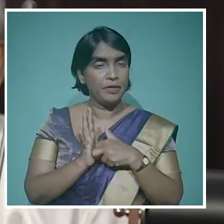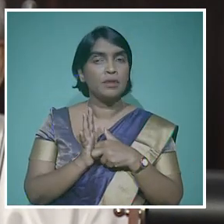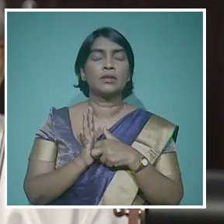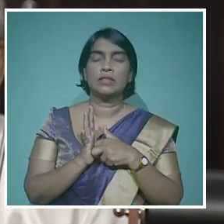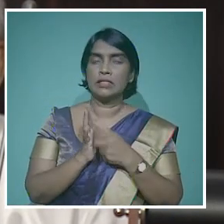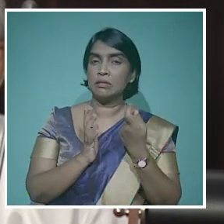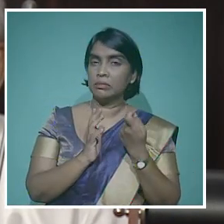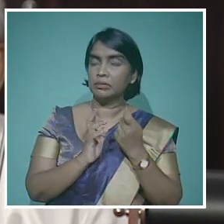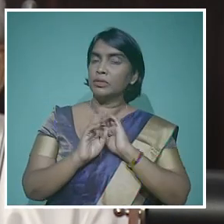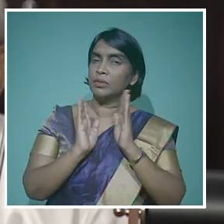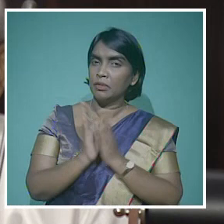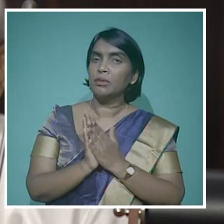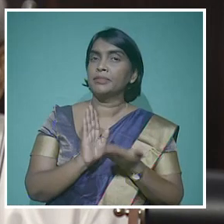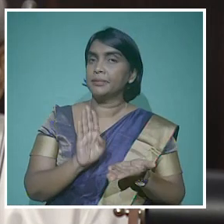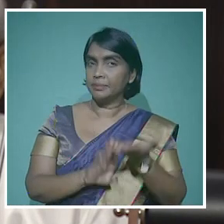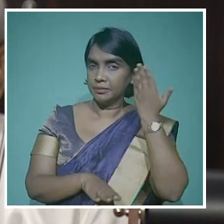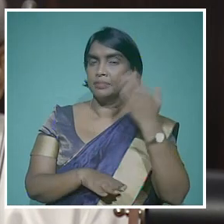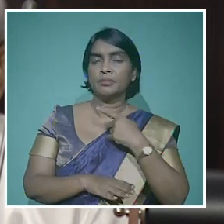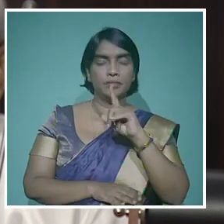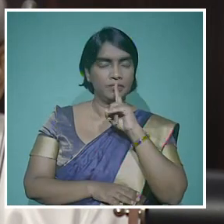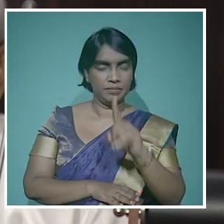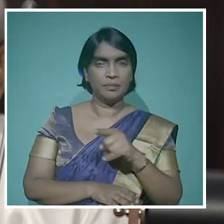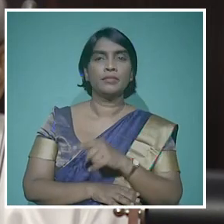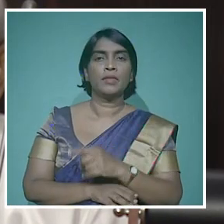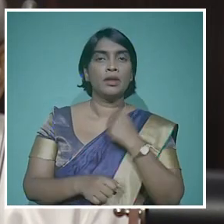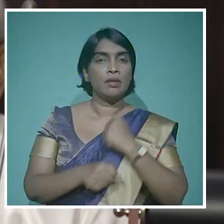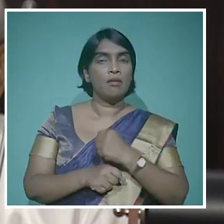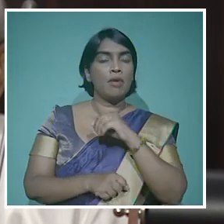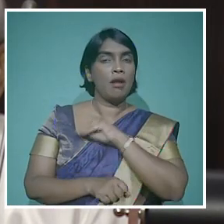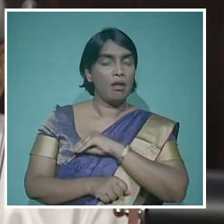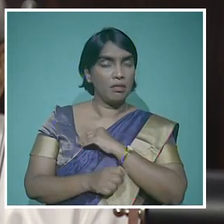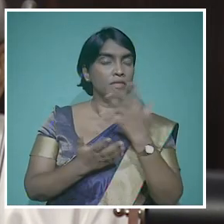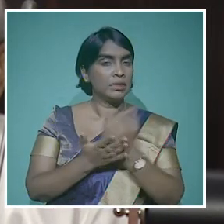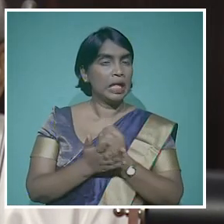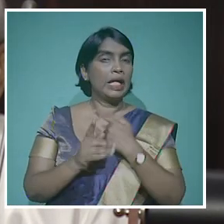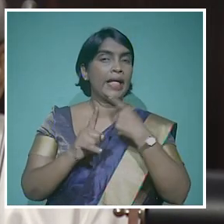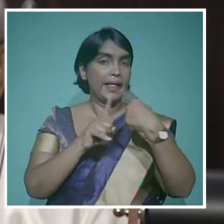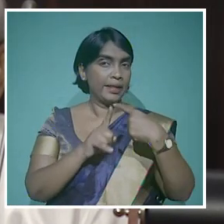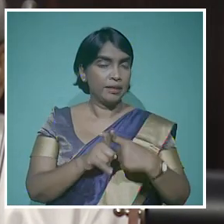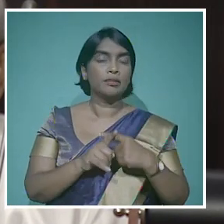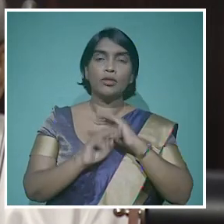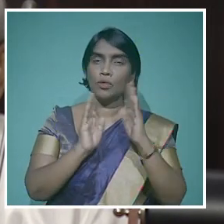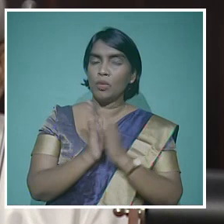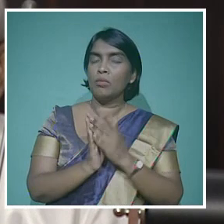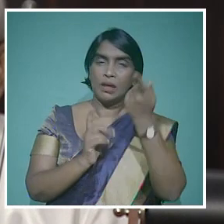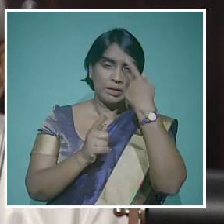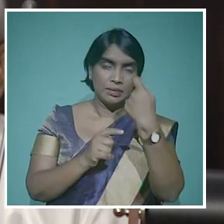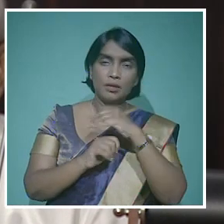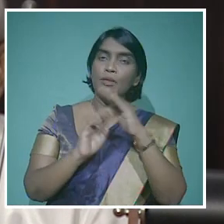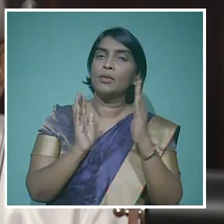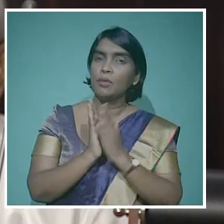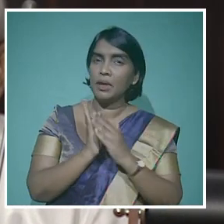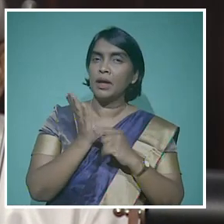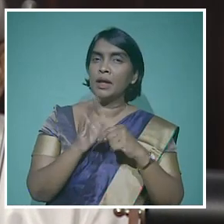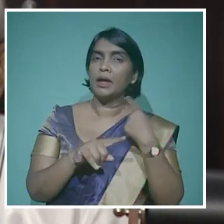හා අනෙකුත් ගාස්තු ඉහළ නැංවීමට යෝජනා කරනවා. රාජ්‍ය ආයතන අයකරන හා එකතු කරන පුරස්කාර කුලී හා අනිකුත් බදු